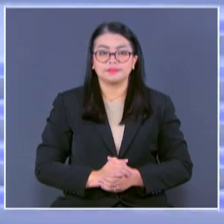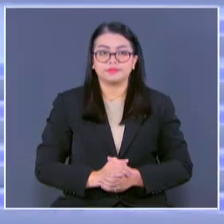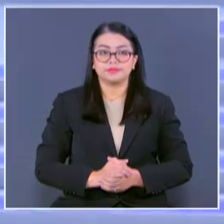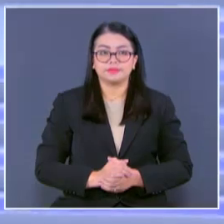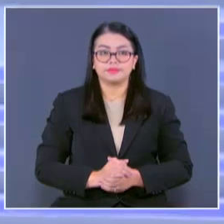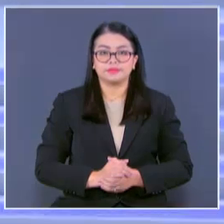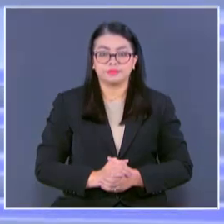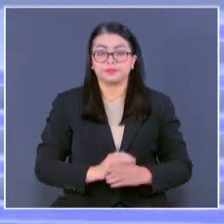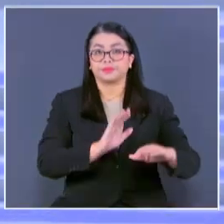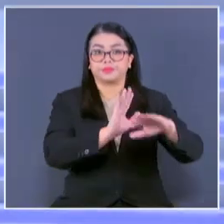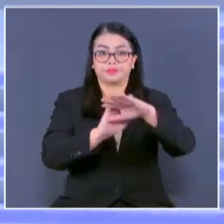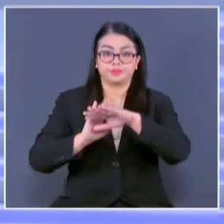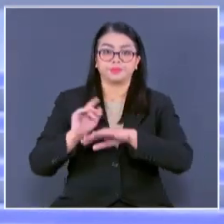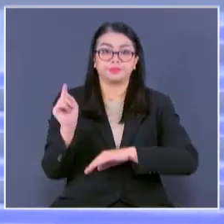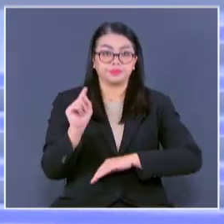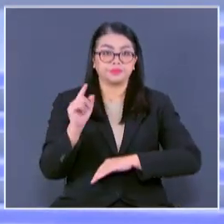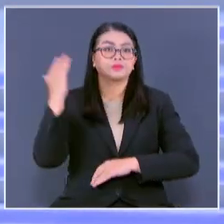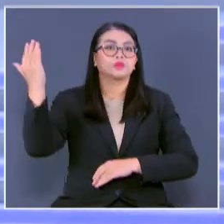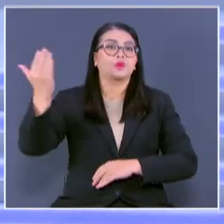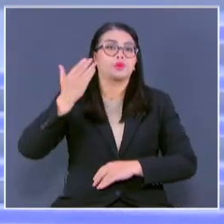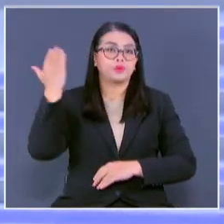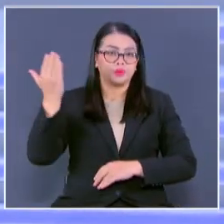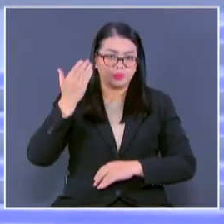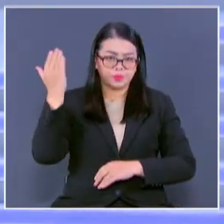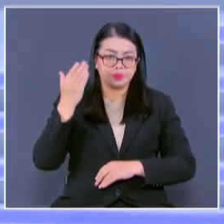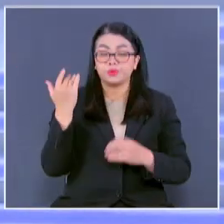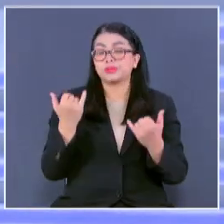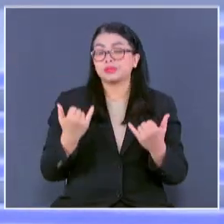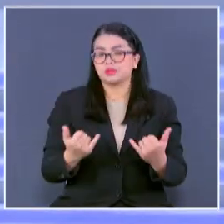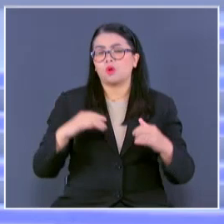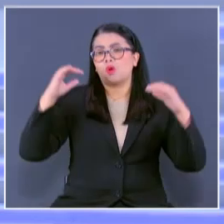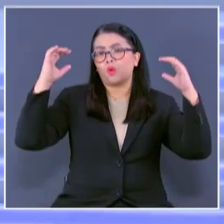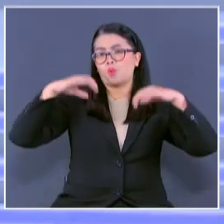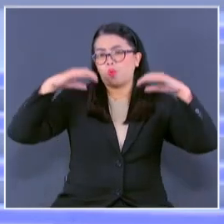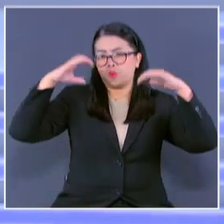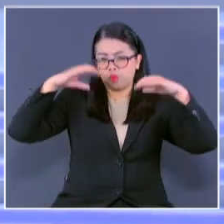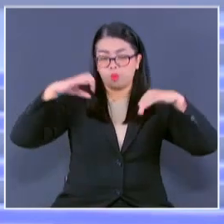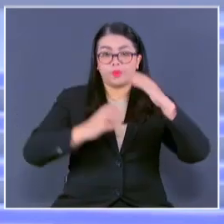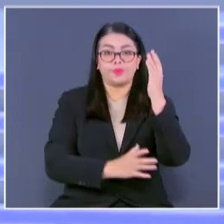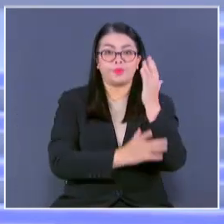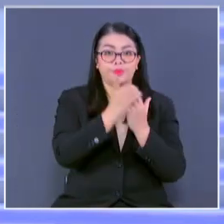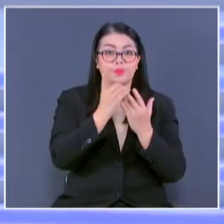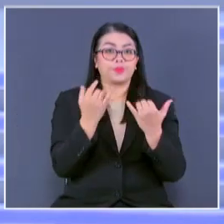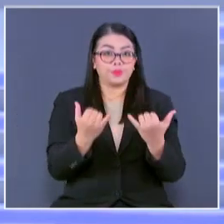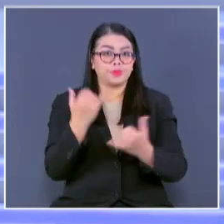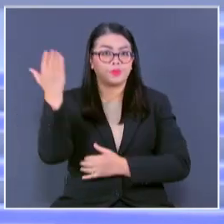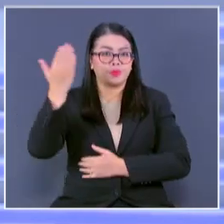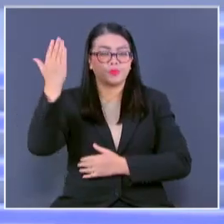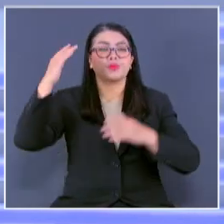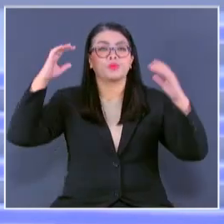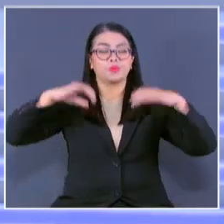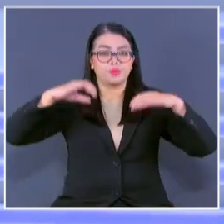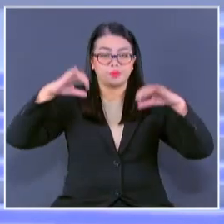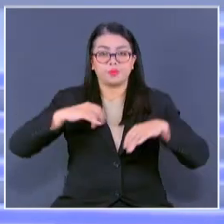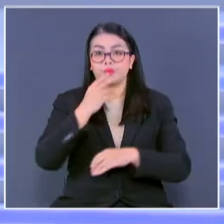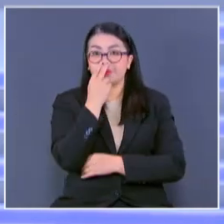ผู้ชมค่ะช่วงนี้ที่ต้องเตือนกันคือเรื่องของสภาพอากาศอย่างที่พี่เอกบอกไปตั้งแต่ต้นรายการนะคะฝนเนี่ยคือทั้งสัปดาห์แล้วเมื่อวานนี้เนี่ยกรมอุตุนิยมวิทยาออกมาเปิดเผยภ